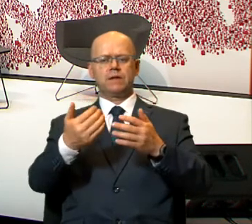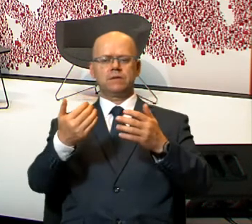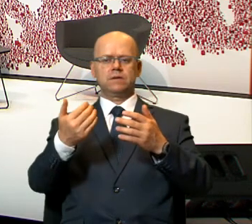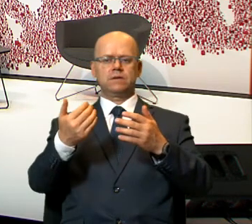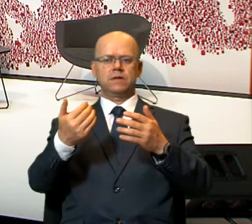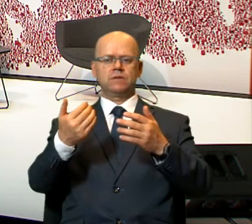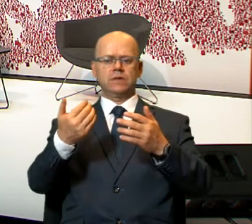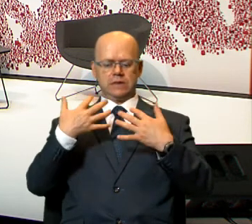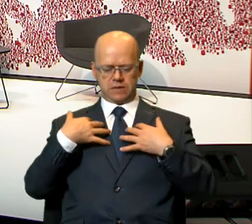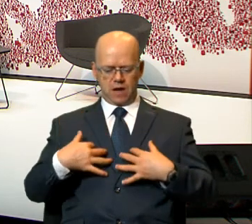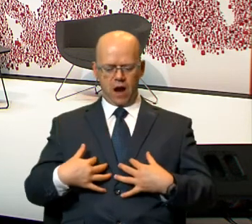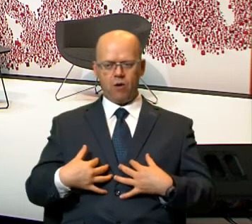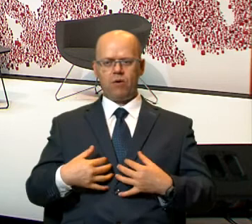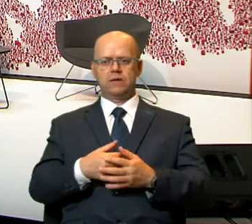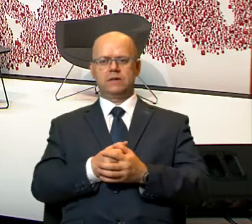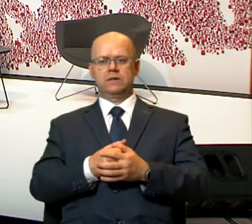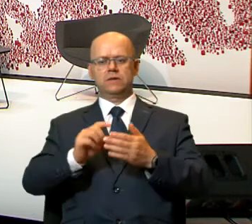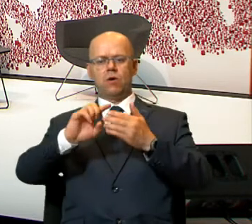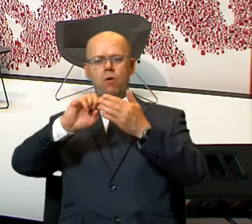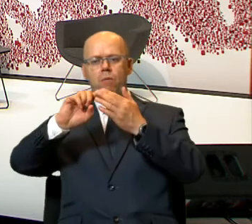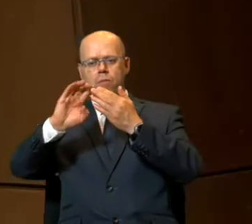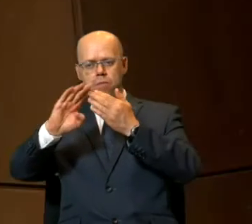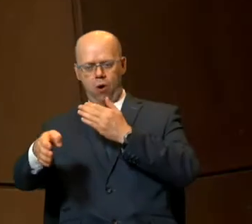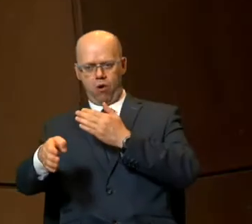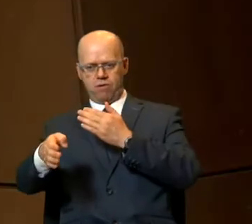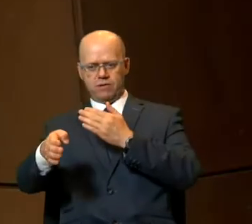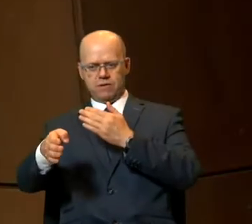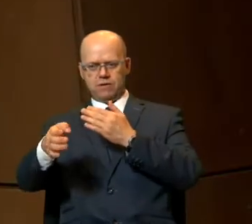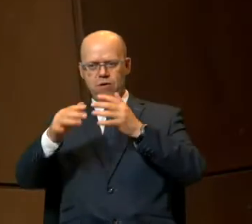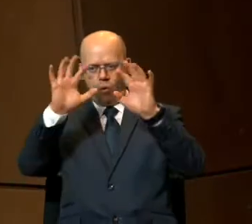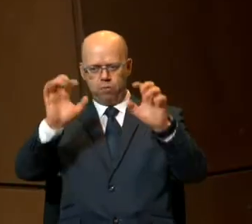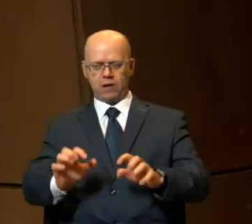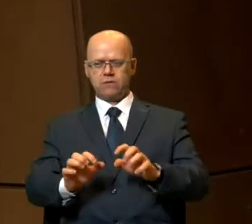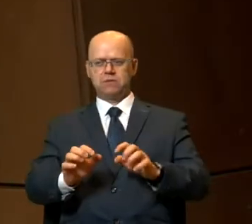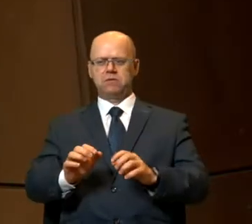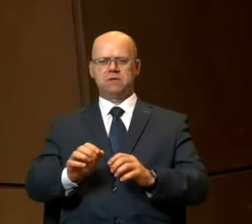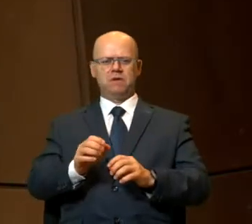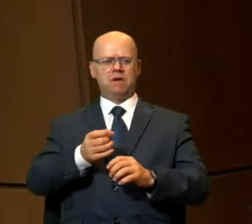wyglądały ich ciała, niż po upadku. Narzekają na